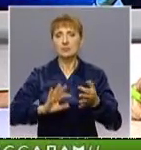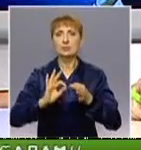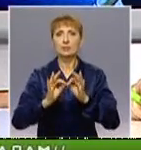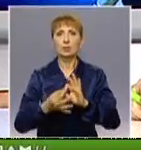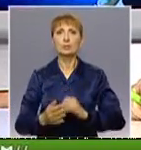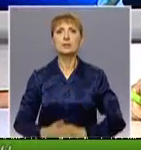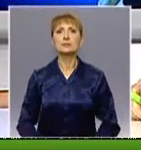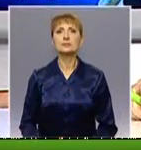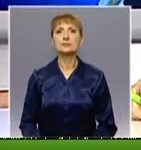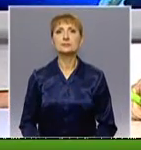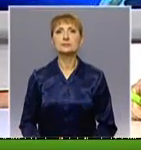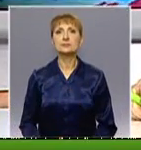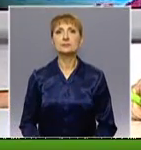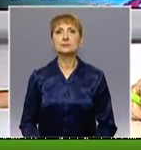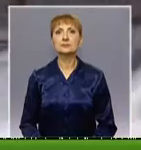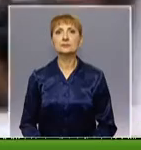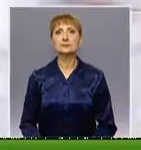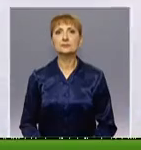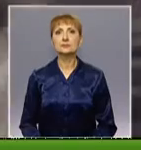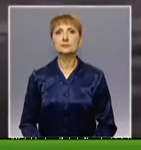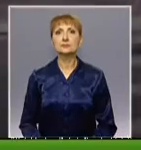тему.